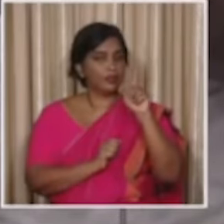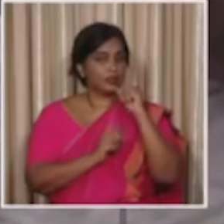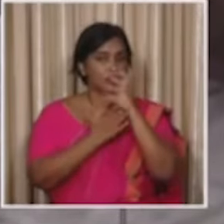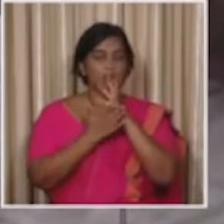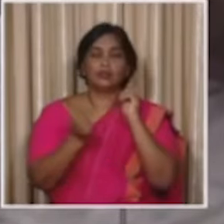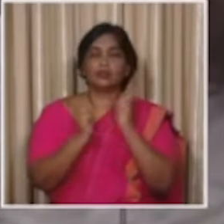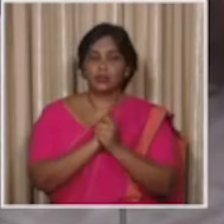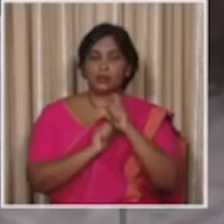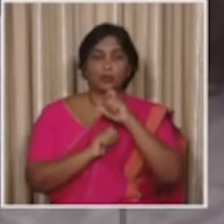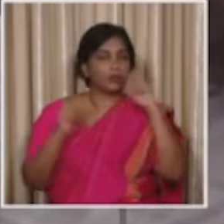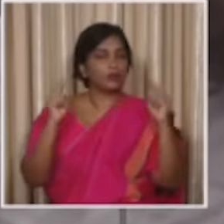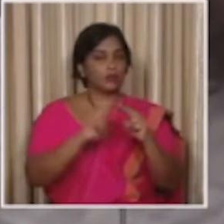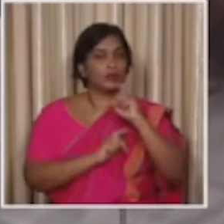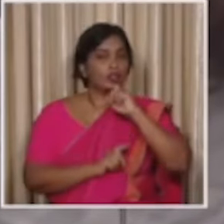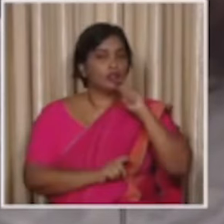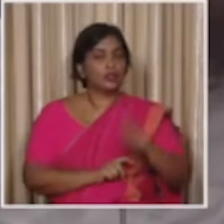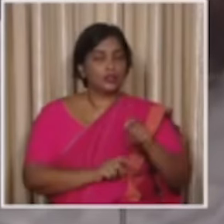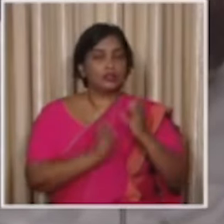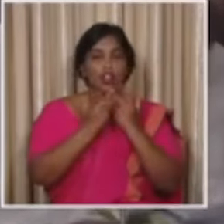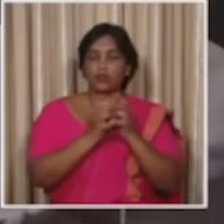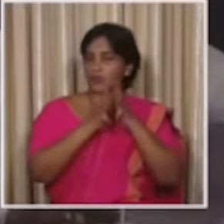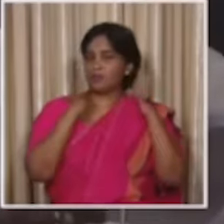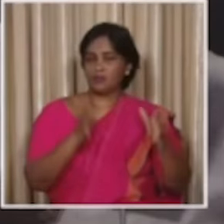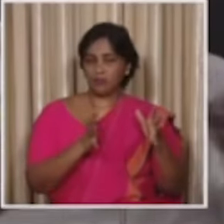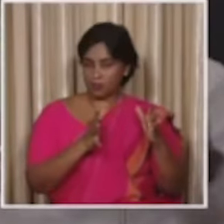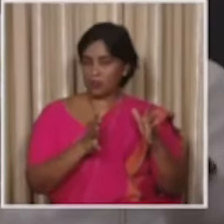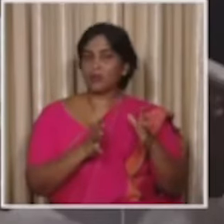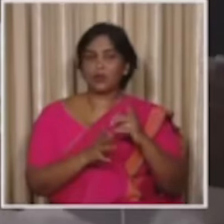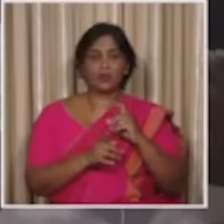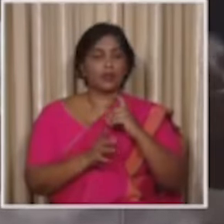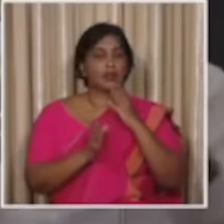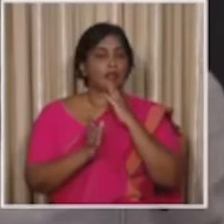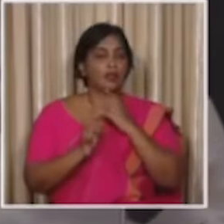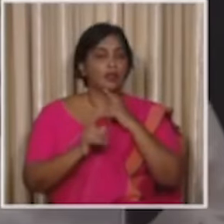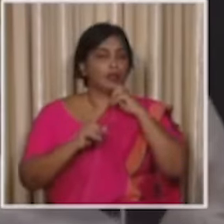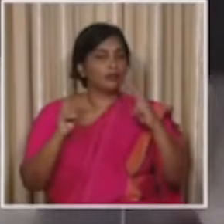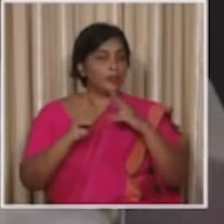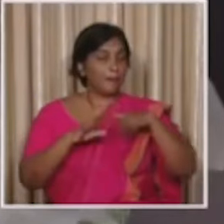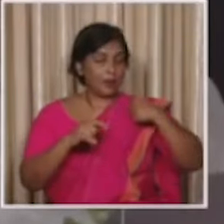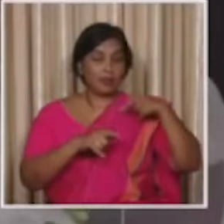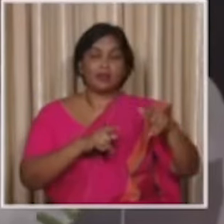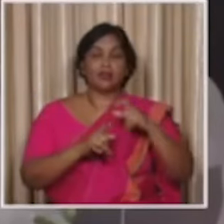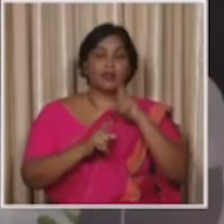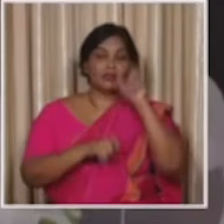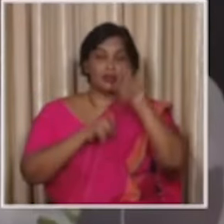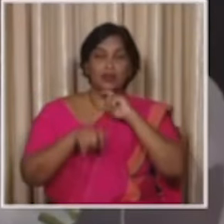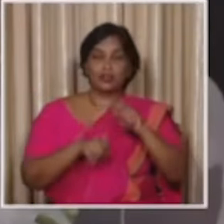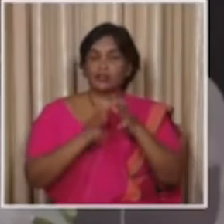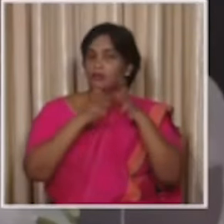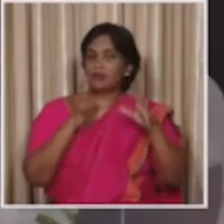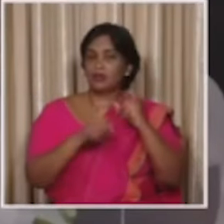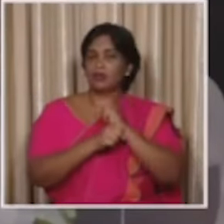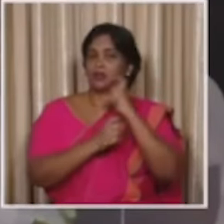සංශෝධනයේ ශ්‍රේෂ්ඨාධිකරණයේ විනිශ්චයකරුන්ගේ සංඛ්‍යාව වැඩි කළා. අභියාචනාධිකරණයේ විනිශ්චයකරුන්ගේ සංඛ්‍යාව වැඩි කළා. අපේ ආණ්ඩු